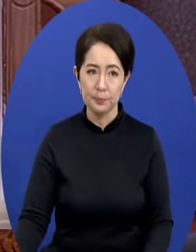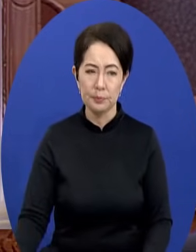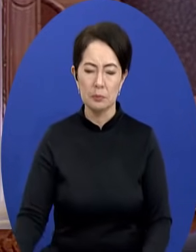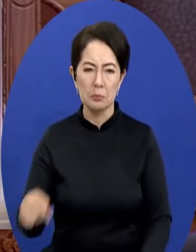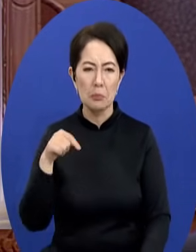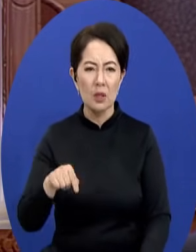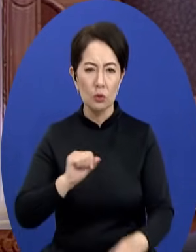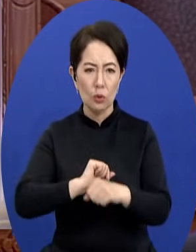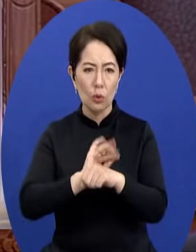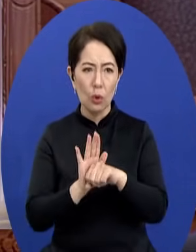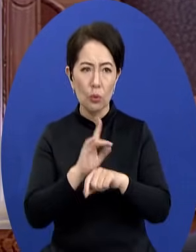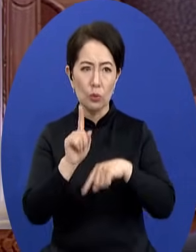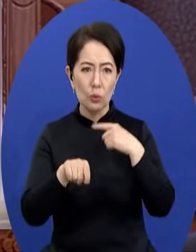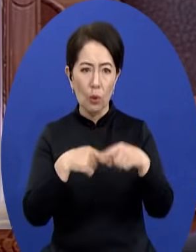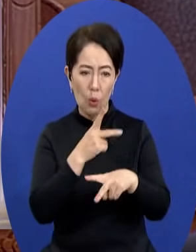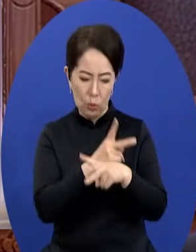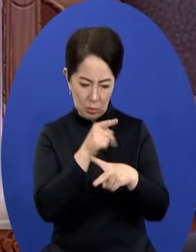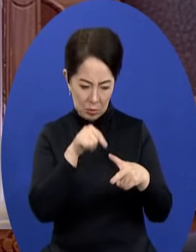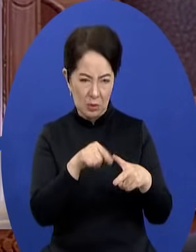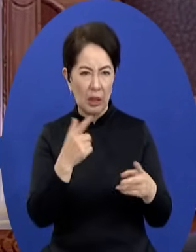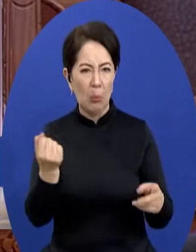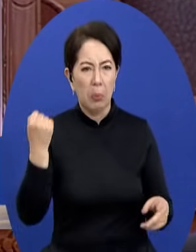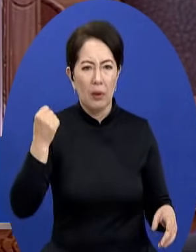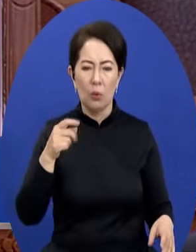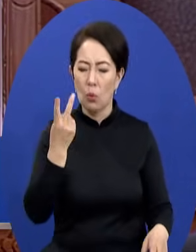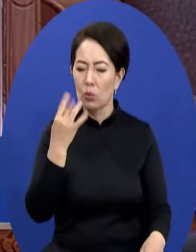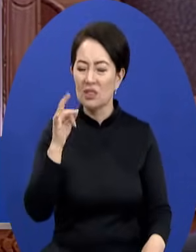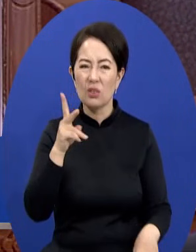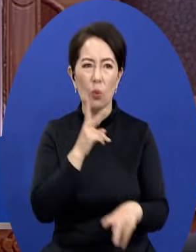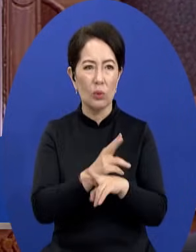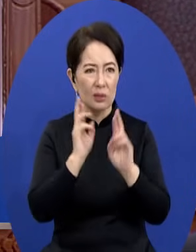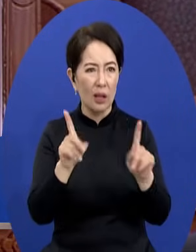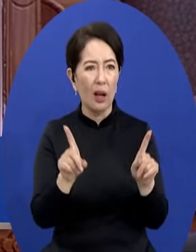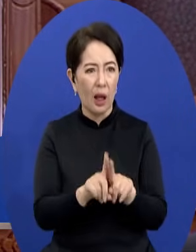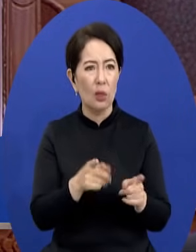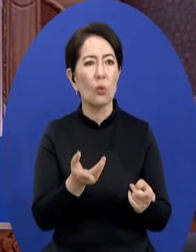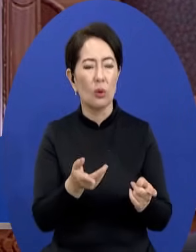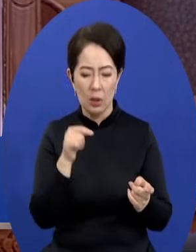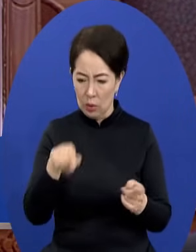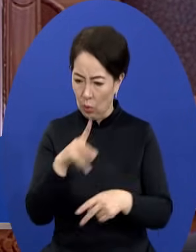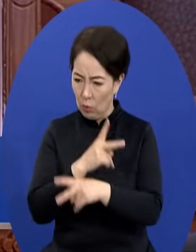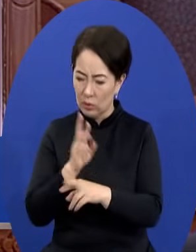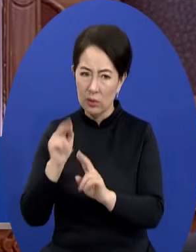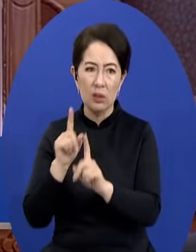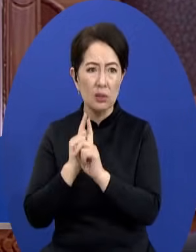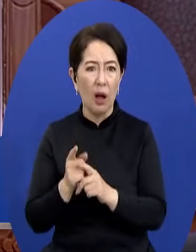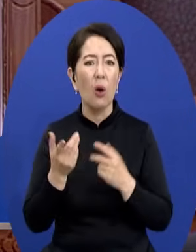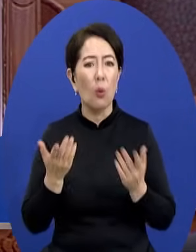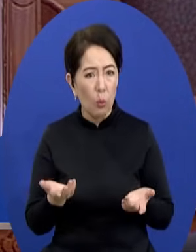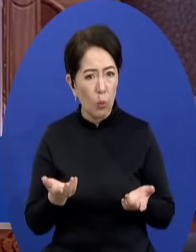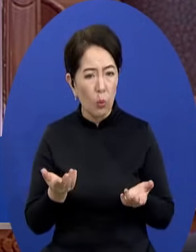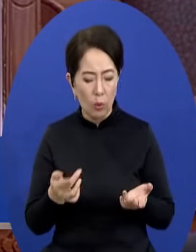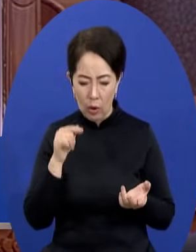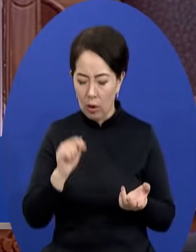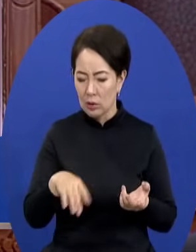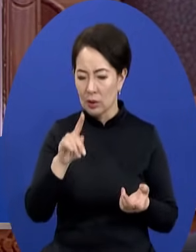Энэ ковидын хууль гэдэг нэг үндсэн хууль шиг хууль байна. Энэ хууль чин энэ хуулийг юу хэрэгжүүлүүлэх юм уу? Одоо нийслэлийн засаг